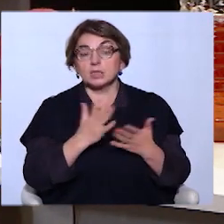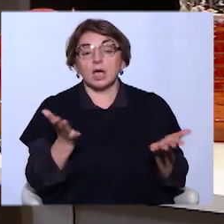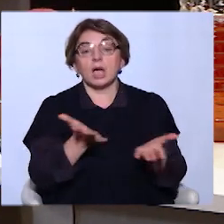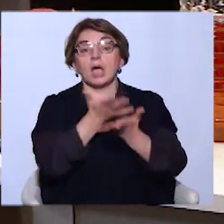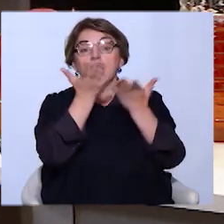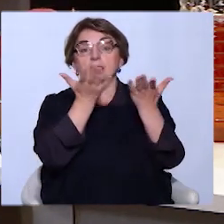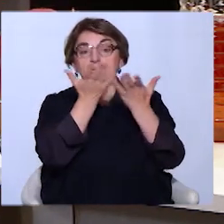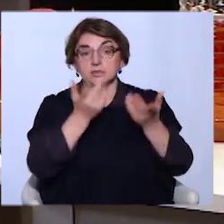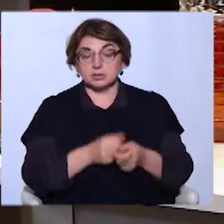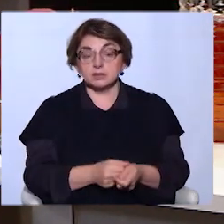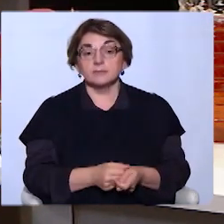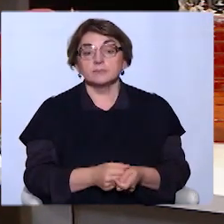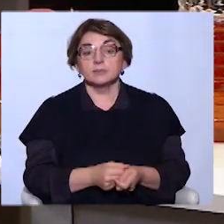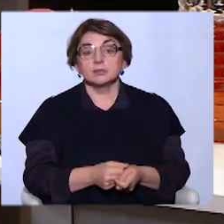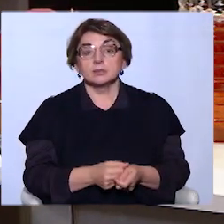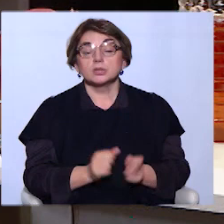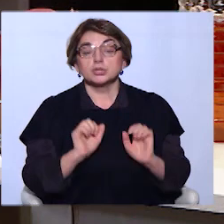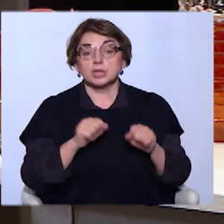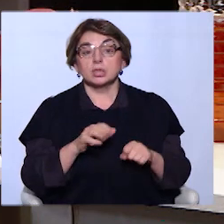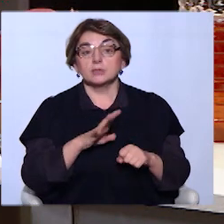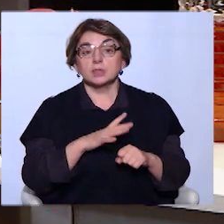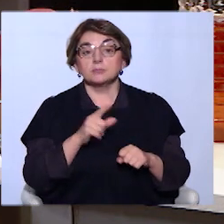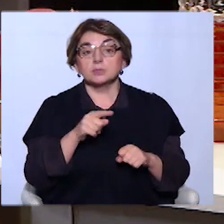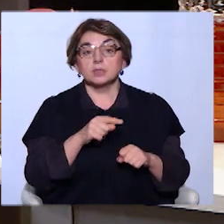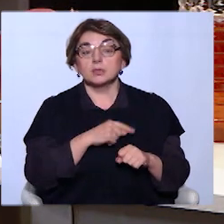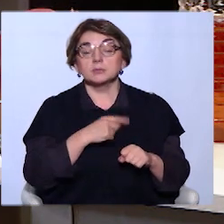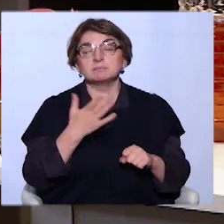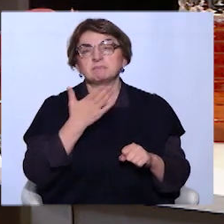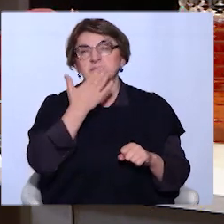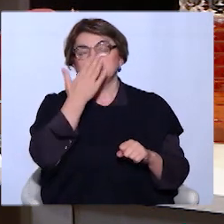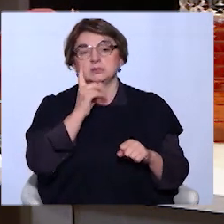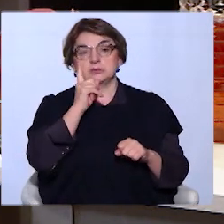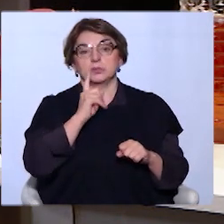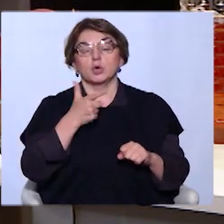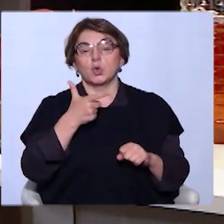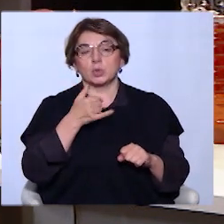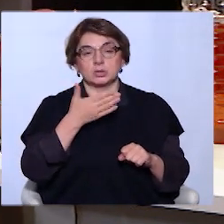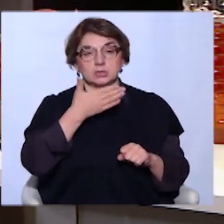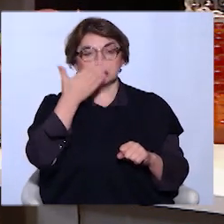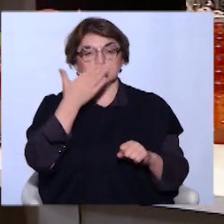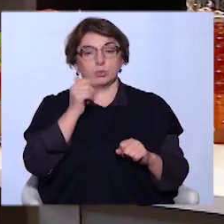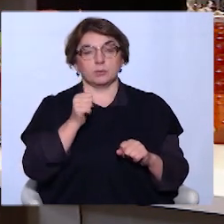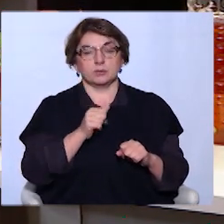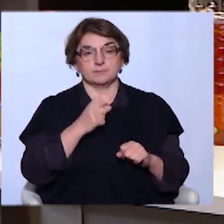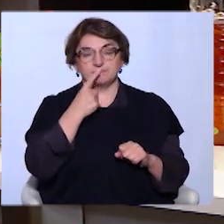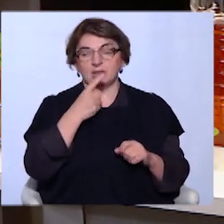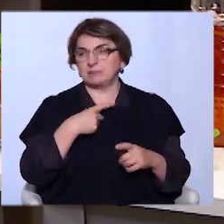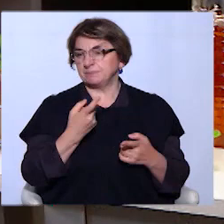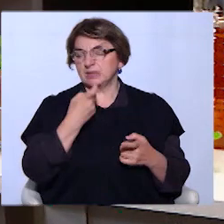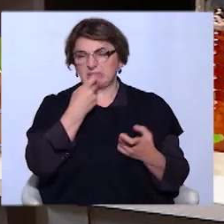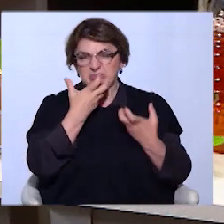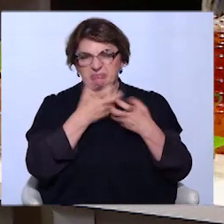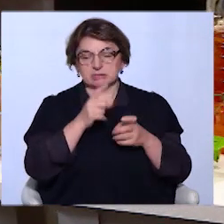აირადი აგრეგატული მდგომარეობით და შეიძლება მისი უსიამოვნო სუნი, გოგირდის სუნი, უფრო სწორად ლაყე კვერცხის